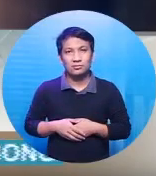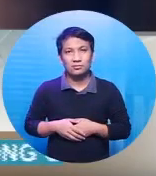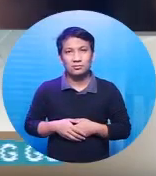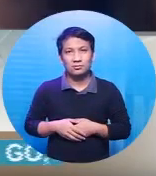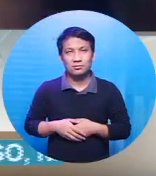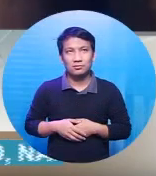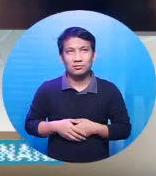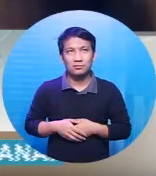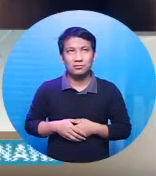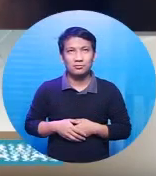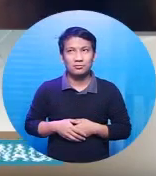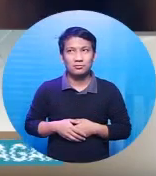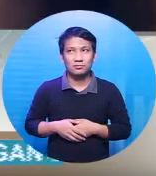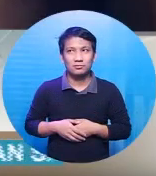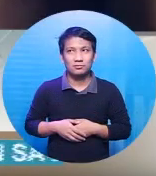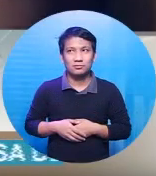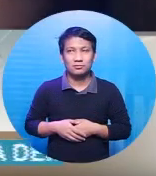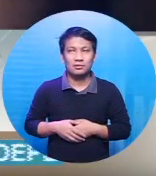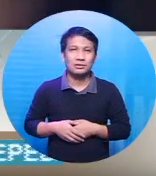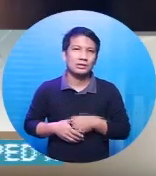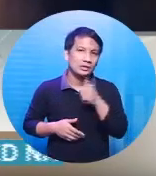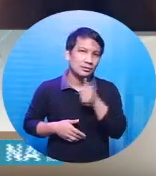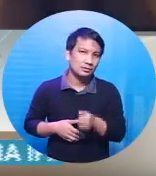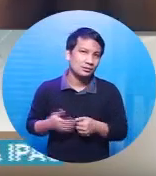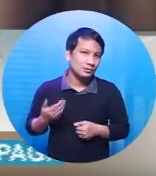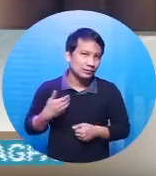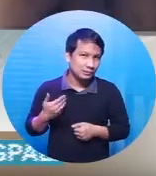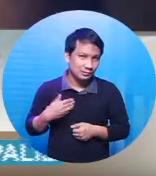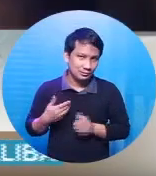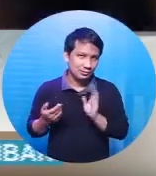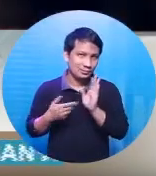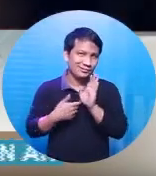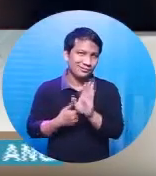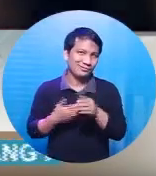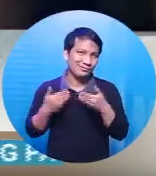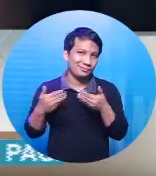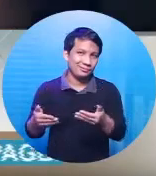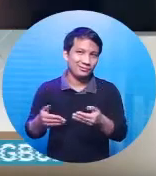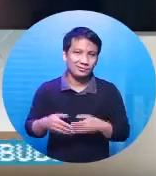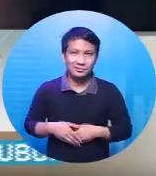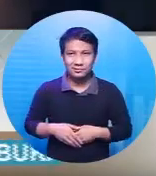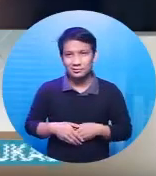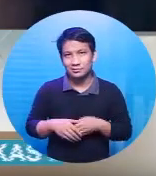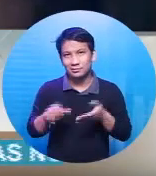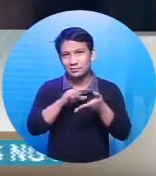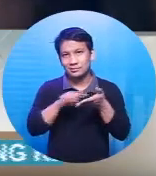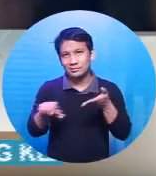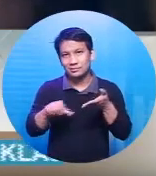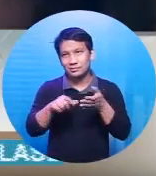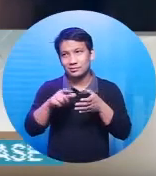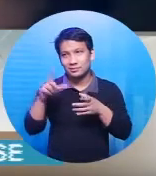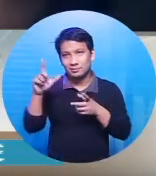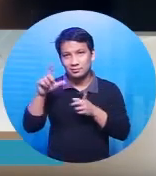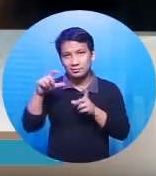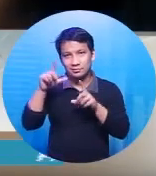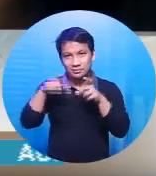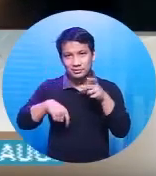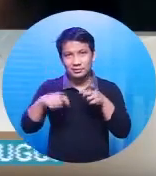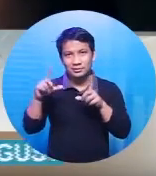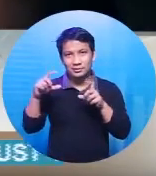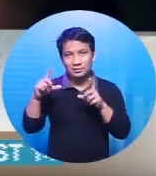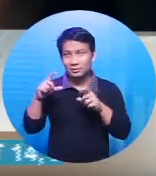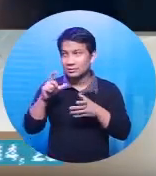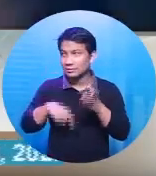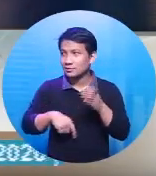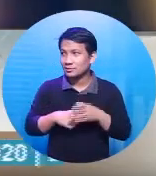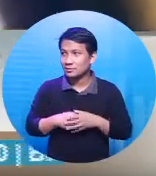MOA. Nahuli. Ah, hindi pala natuloy, ma'am. Hindi na po natuloy. Pero lahat naman screenshot sa akin na nag-usap sila about that, nasa akin po